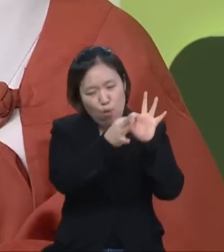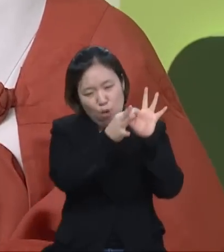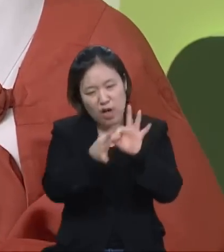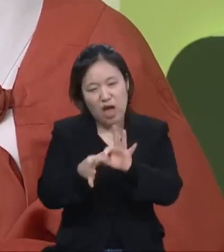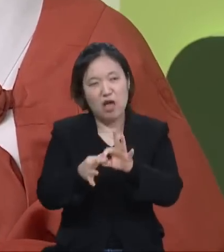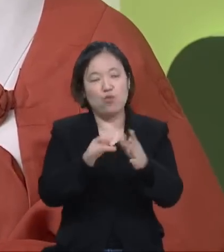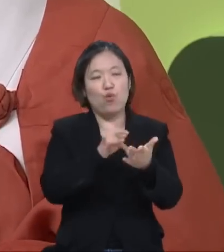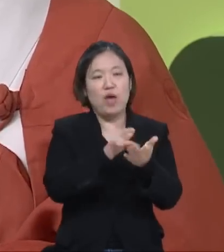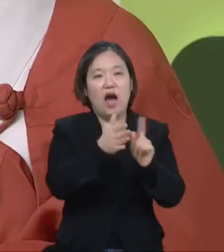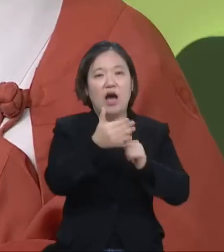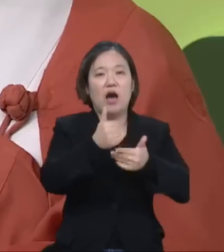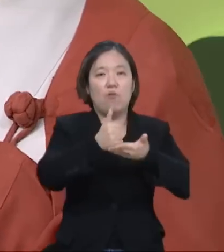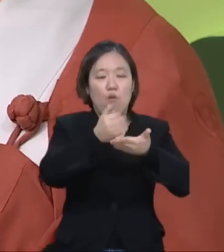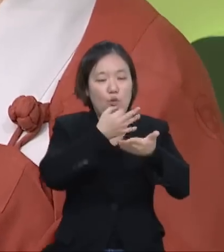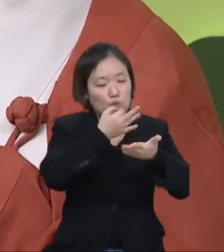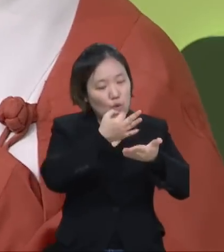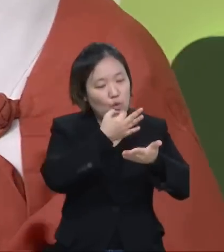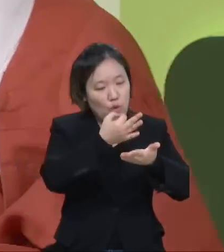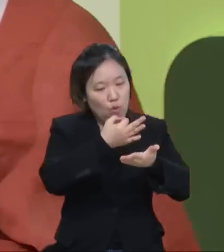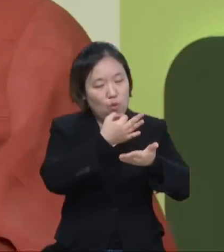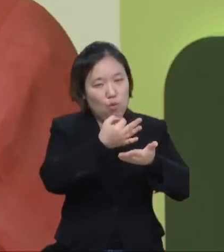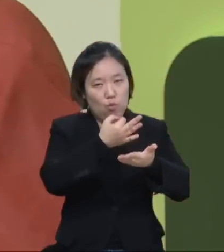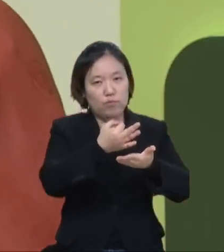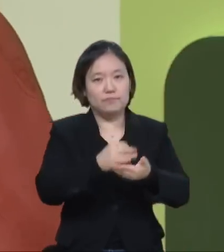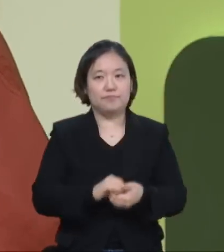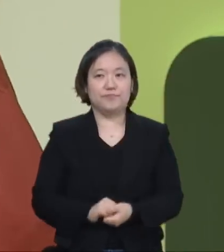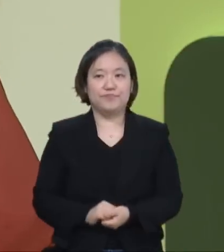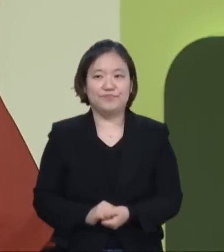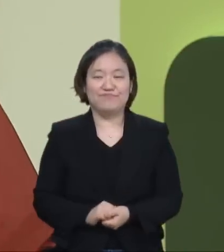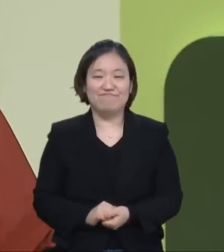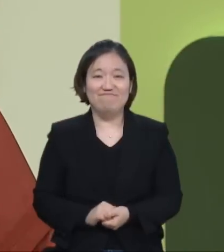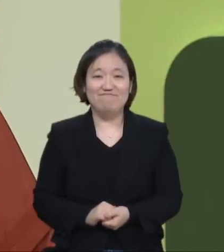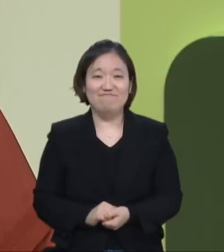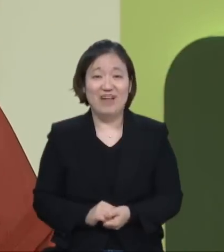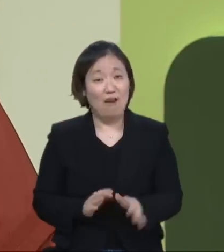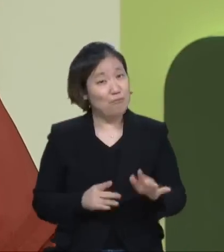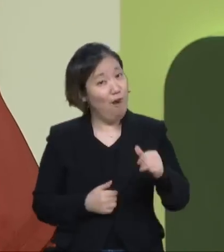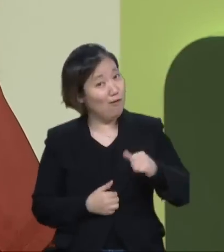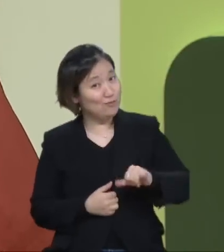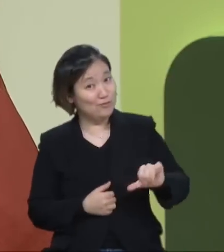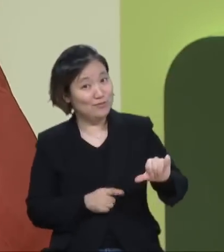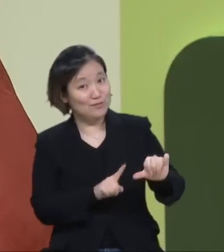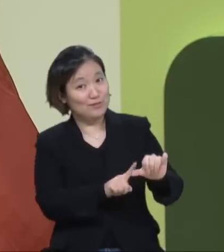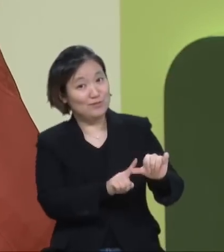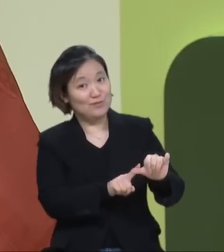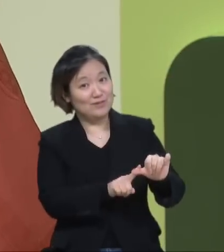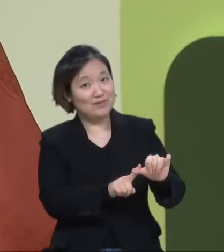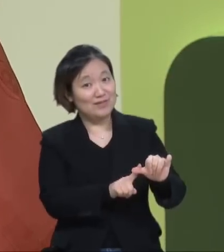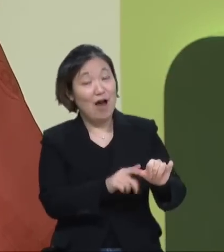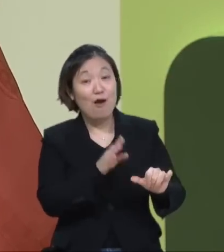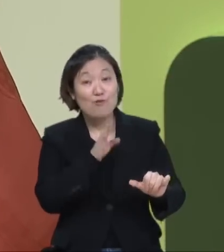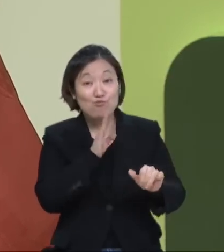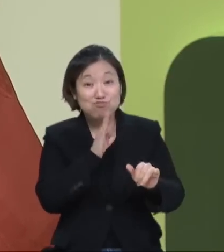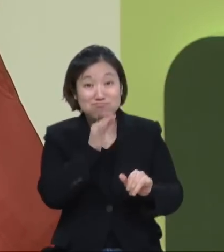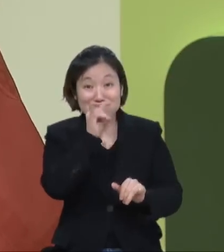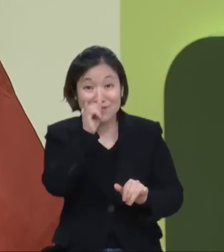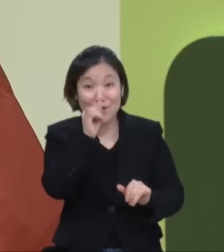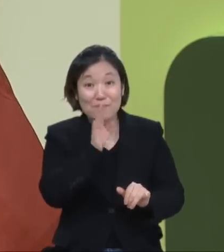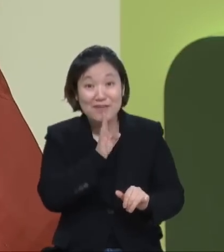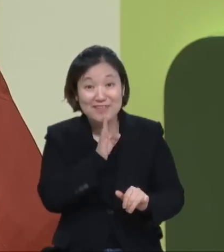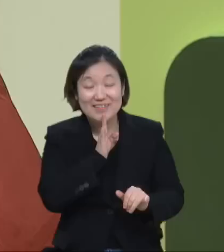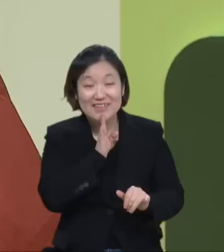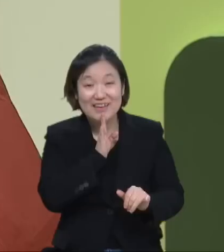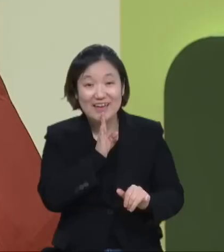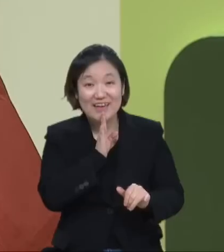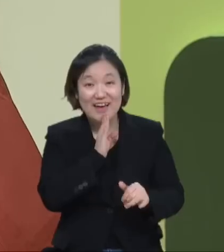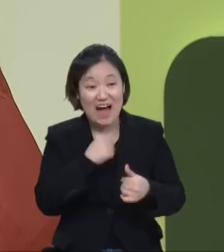독송하면서 염불을 했답니다 참 아들 아드님 정말 농사를